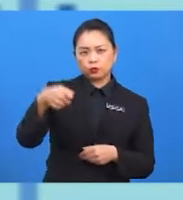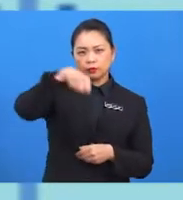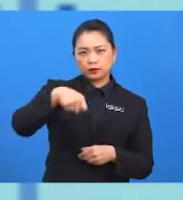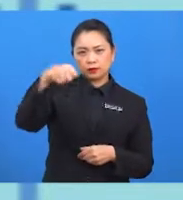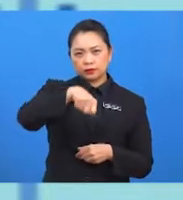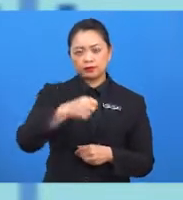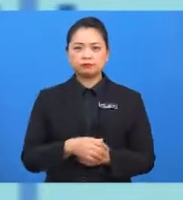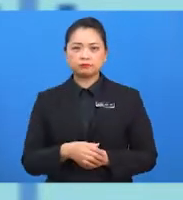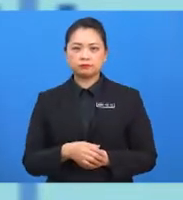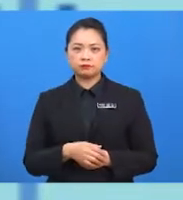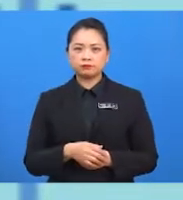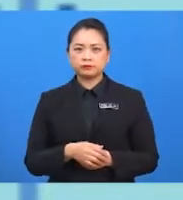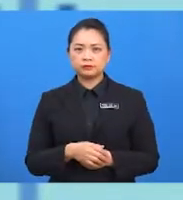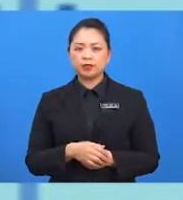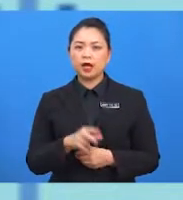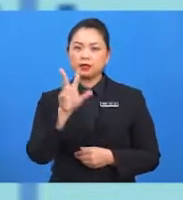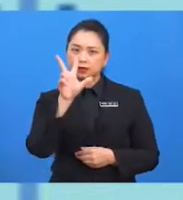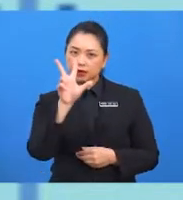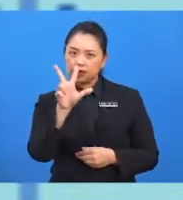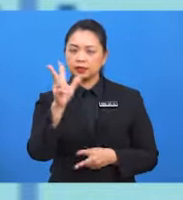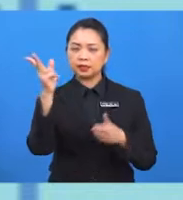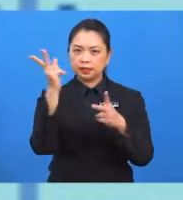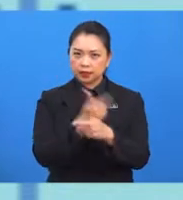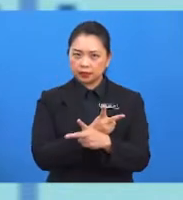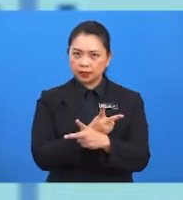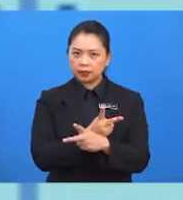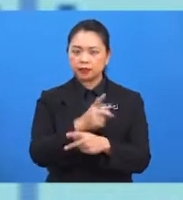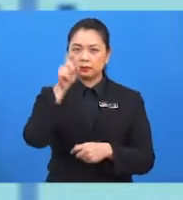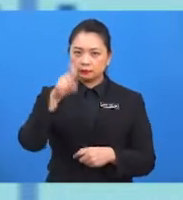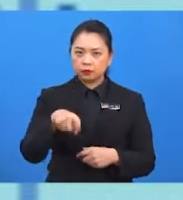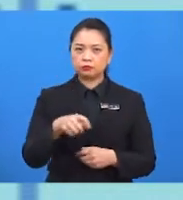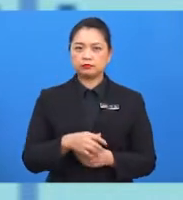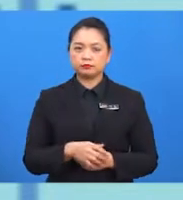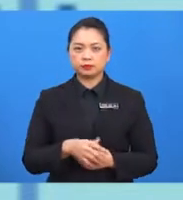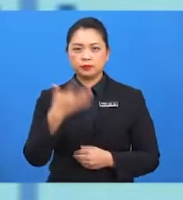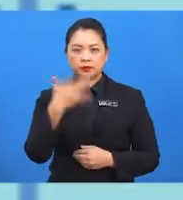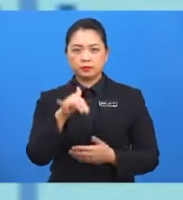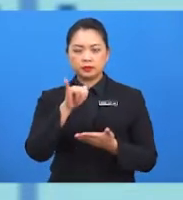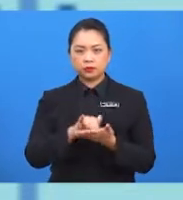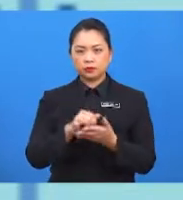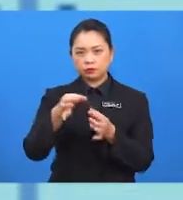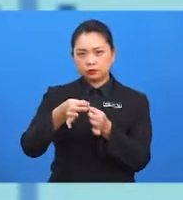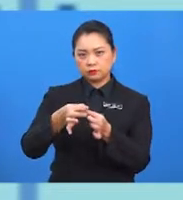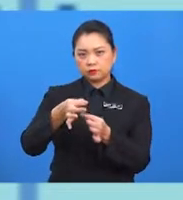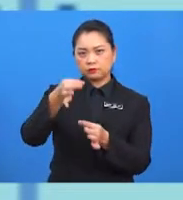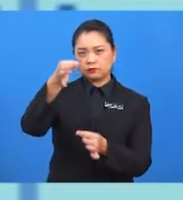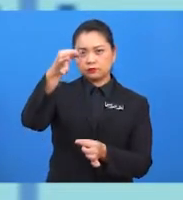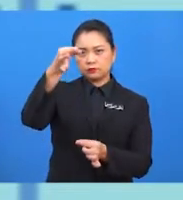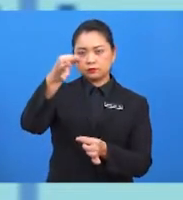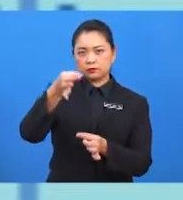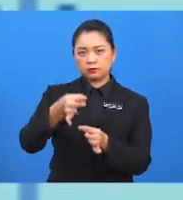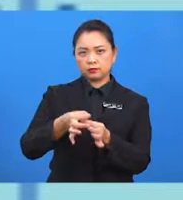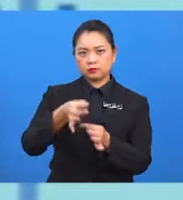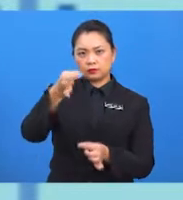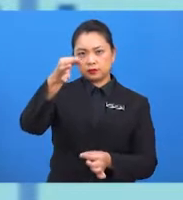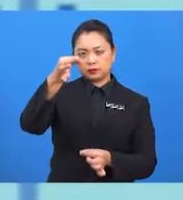Hai sekurang-kurangnya tiga kali Hai kemudian Hai berkaca dan corong turis yang